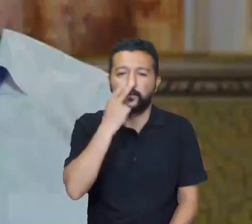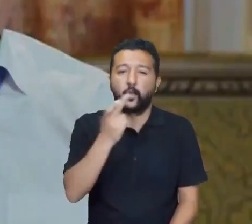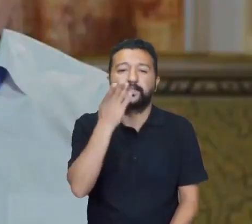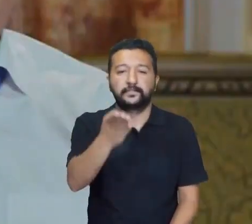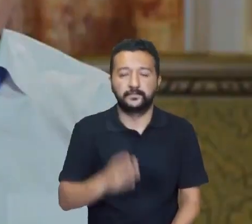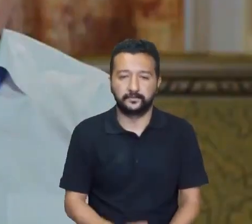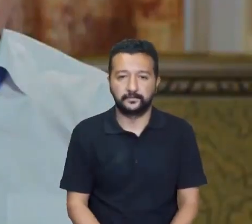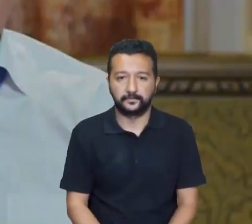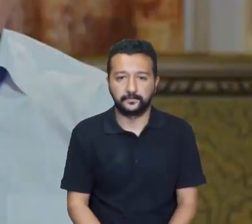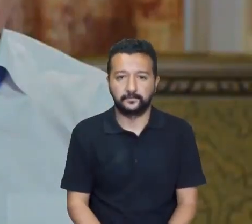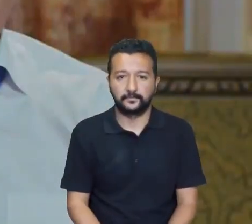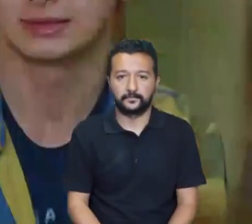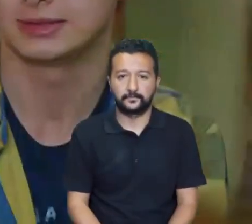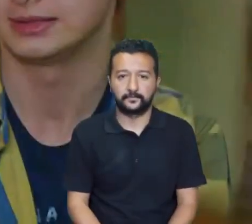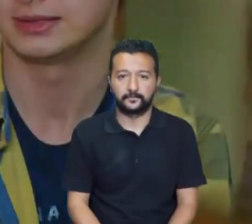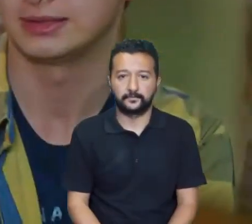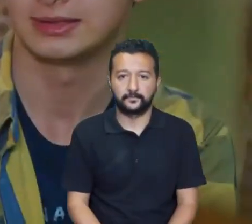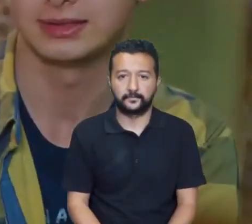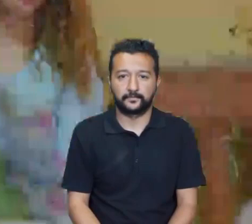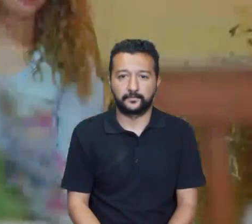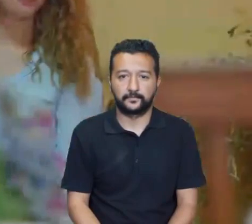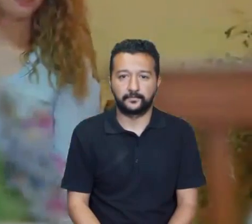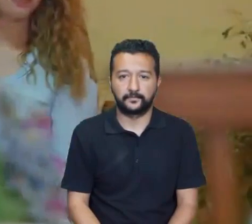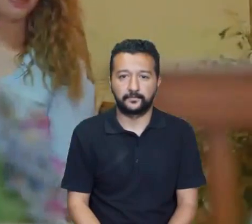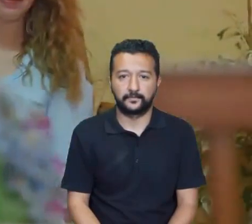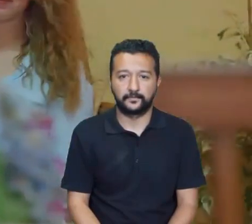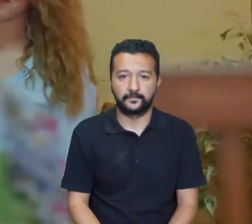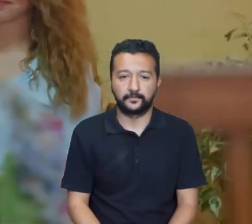dolandırıcı? Tuncay ile Itır çaktırmadan sırıttı.